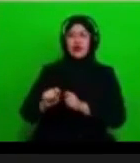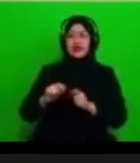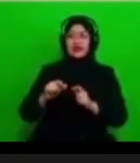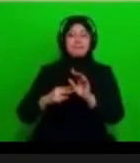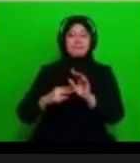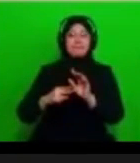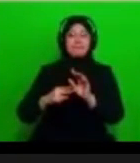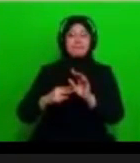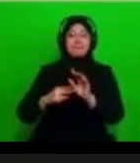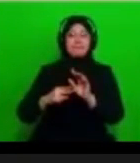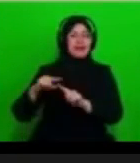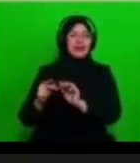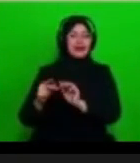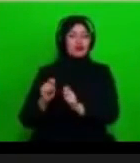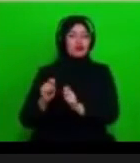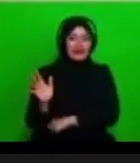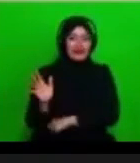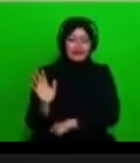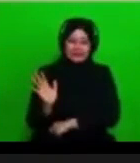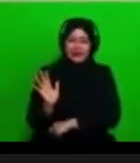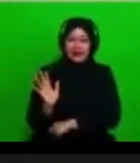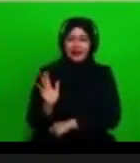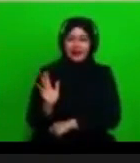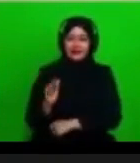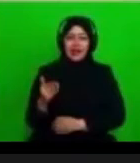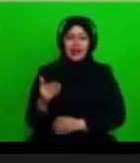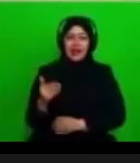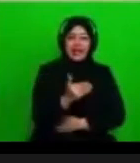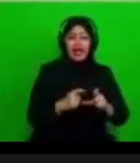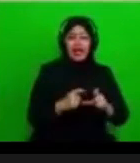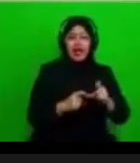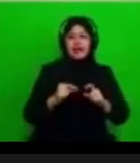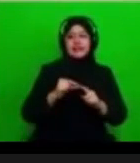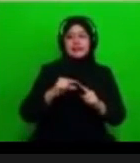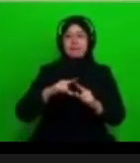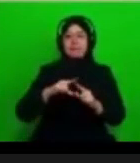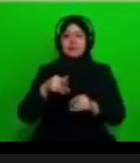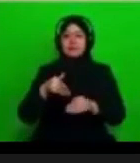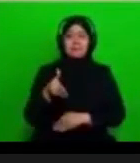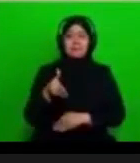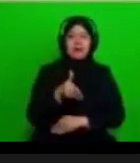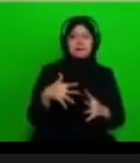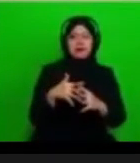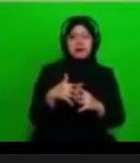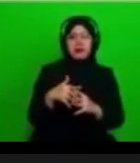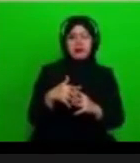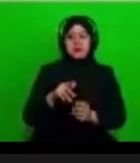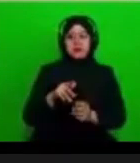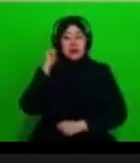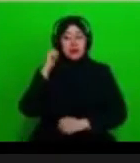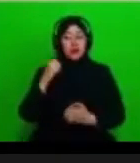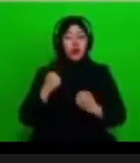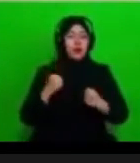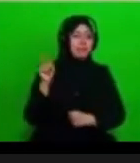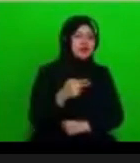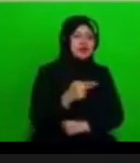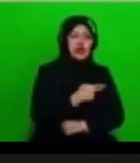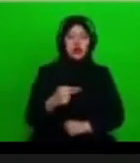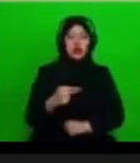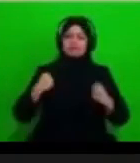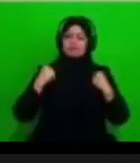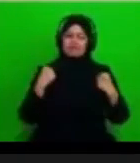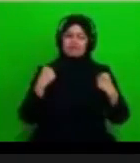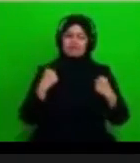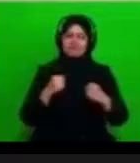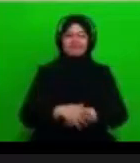bikin, udah saya bikin pantun, yaitu kan? Ikan sepat berenang ke darat. Waduh. Bersama ibu-ibu hebat, Indonesia pasti kuat.